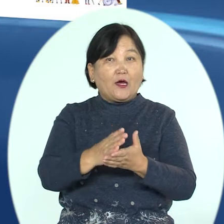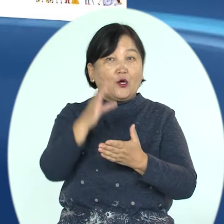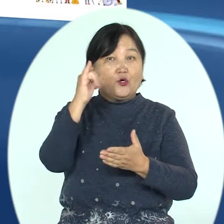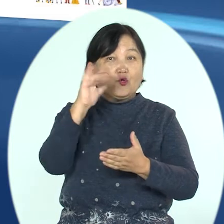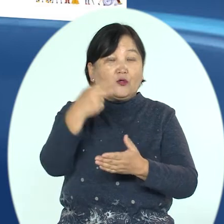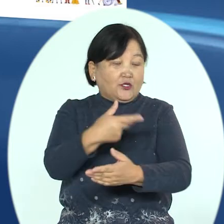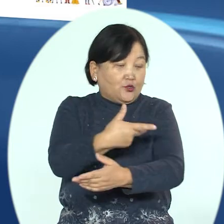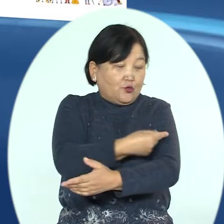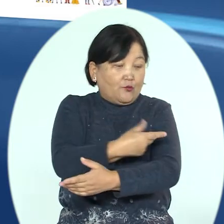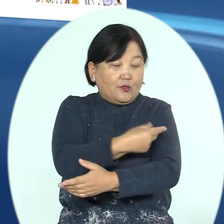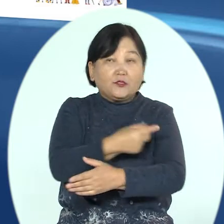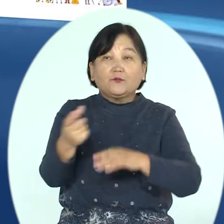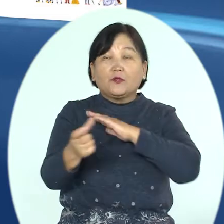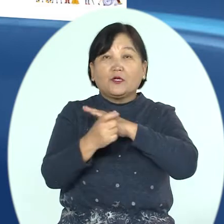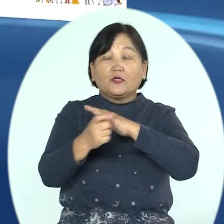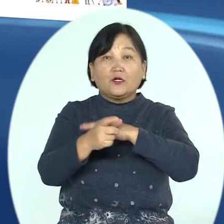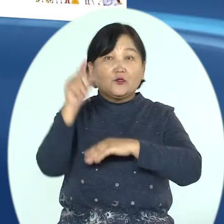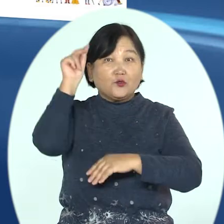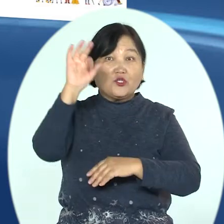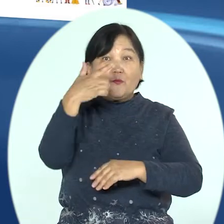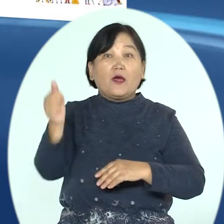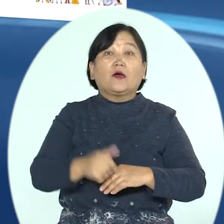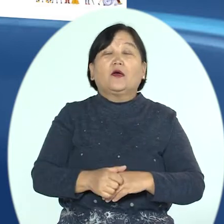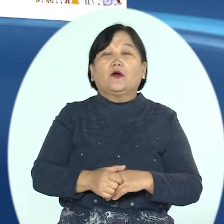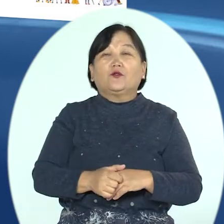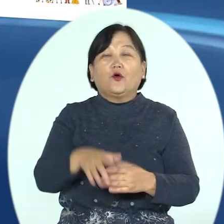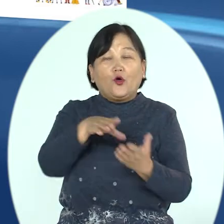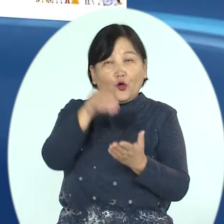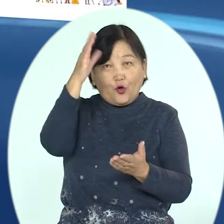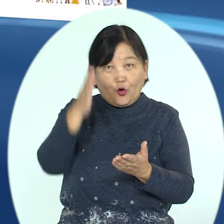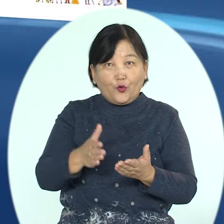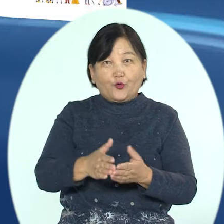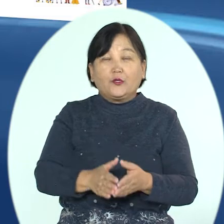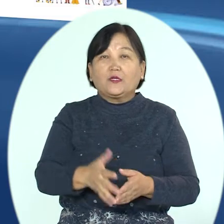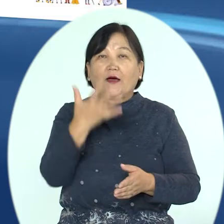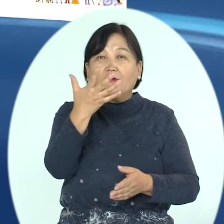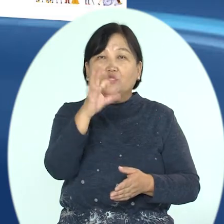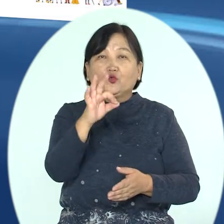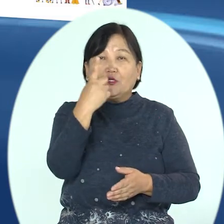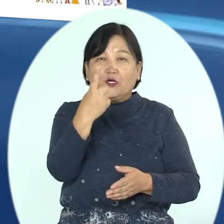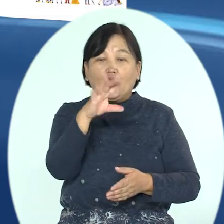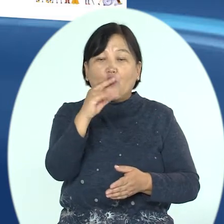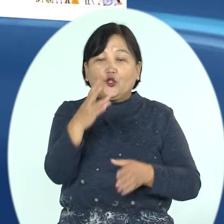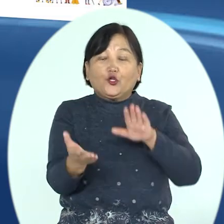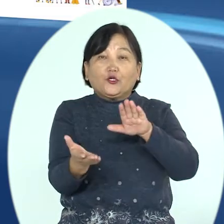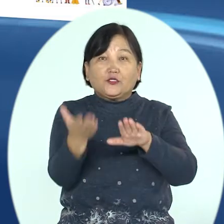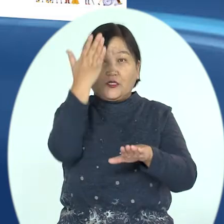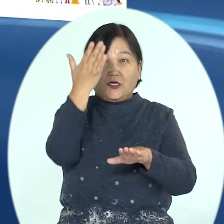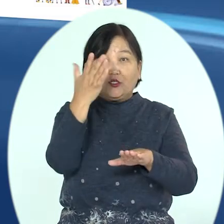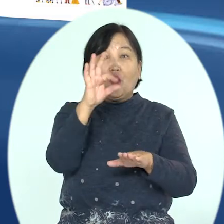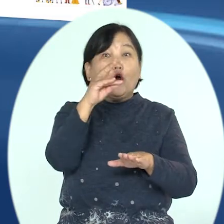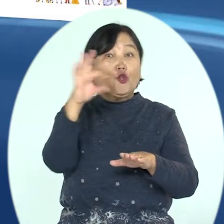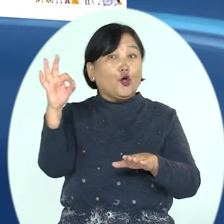сувлагч мэрэгчлэр элсэгч нь элсэлтийн өнхий шалгалтаа 501-ээс дээш өгсөн тохиолдолд